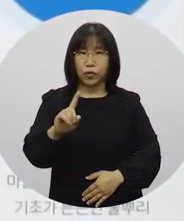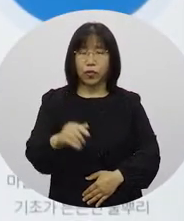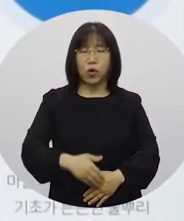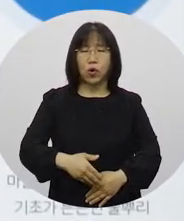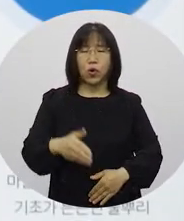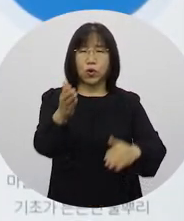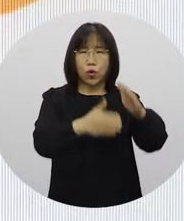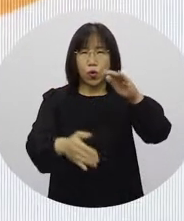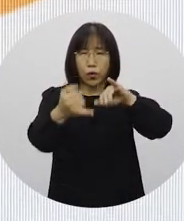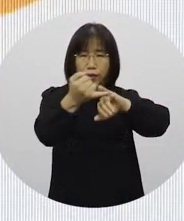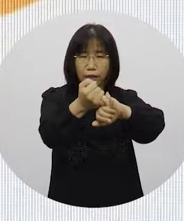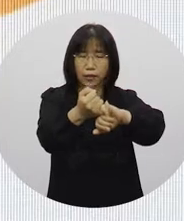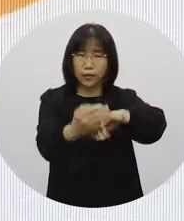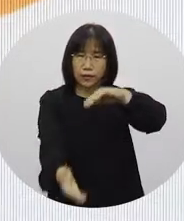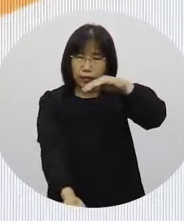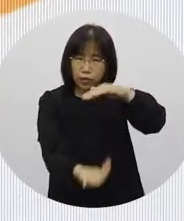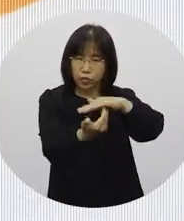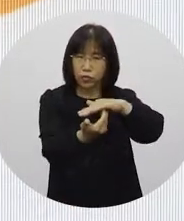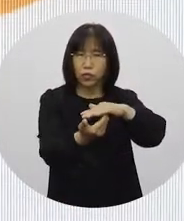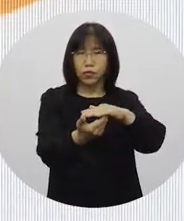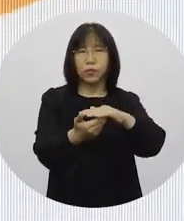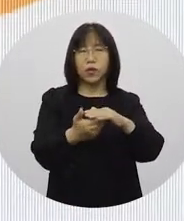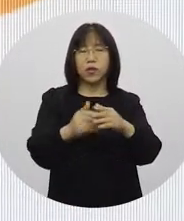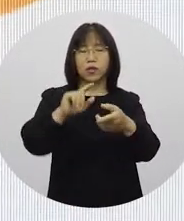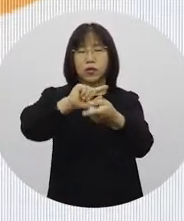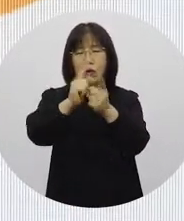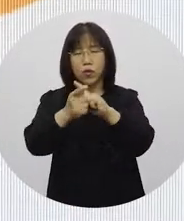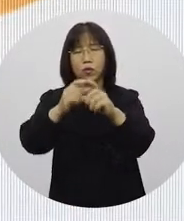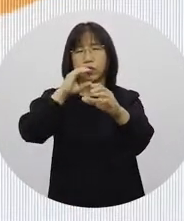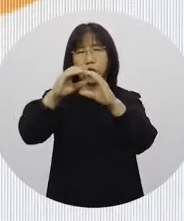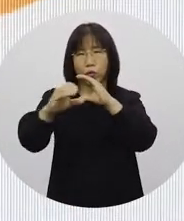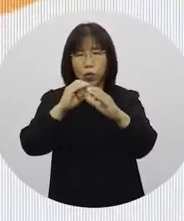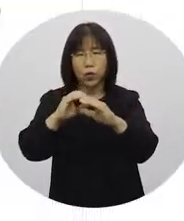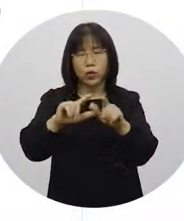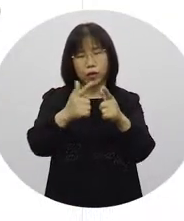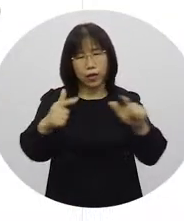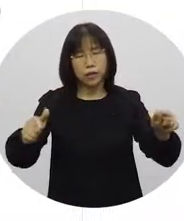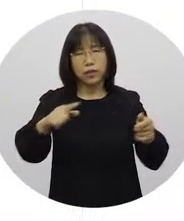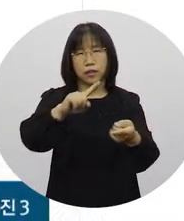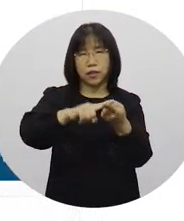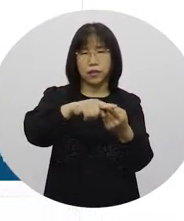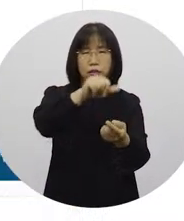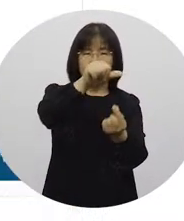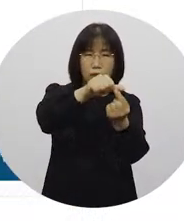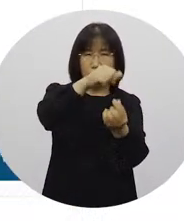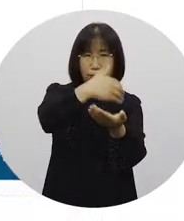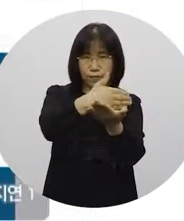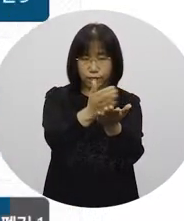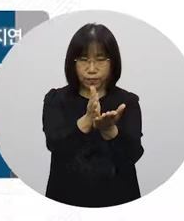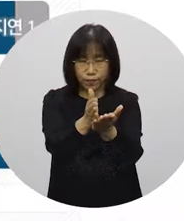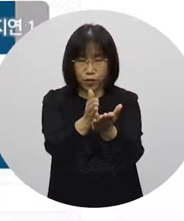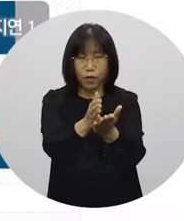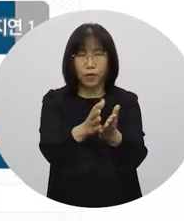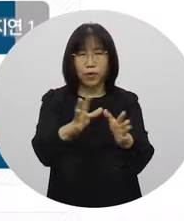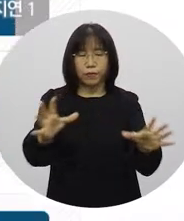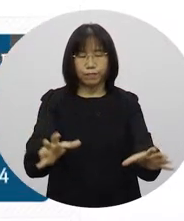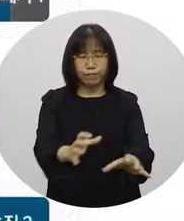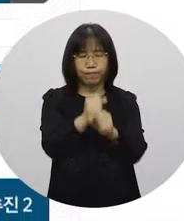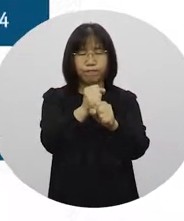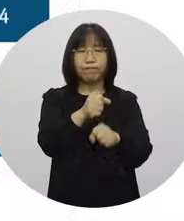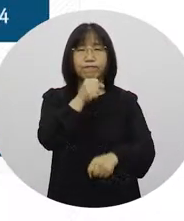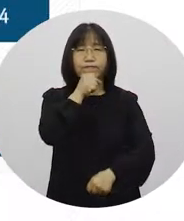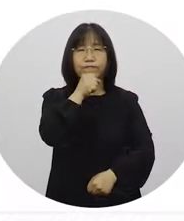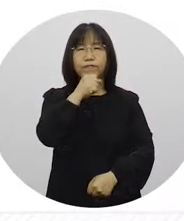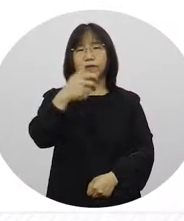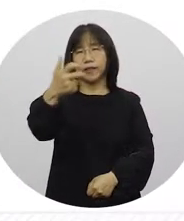군은 공약이행 완료 주민 소통 웹 소통 등 5개 분야를 종합 평가한 결과 총점 70점 이상을